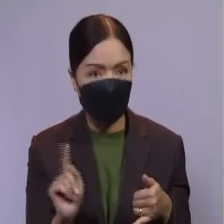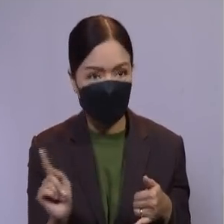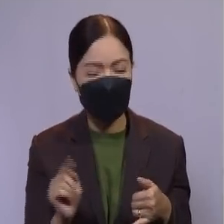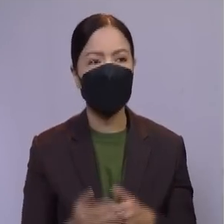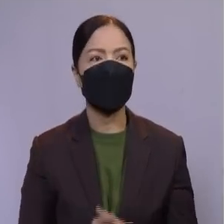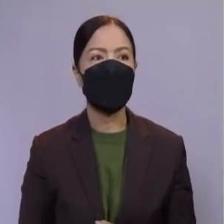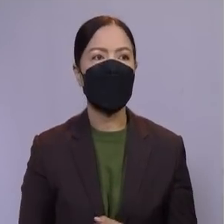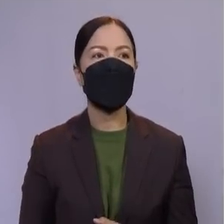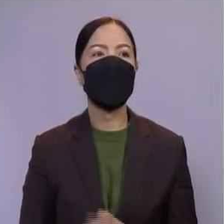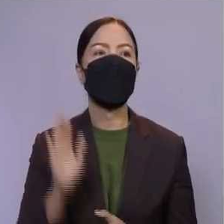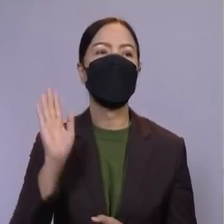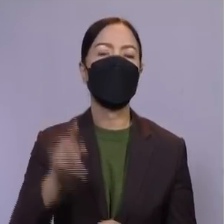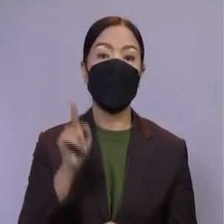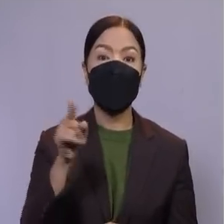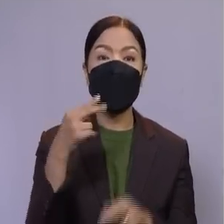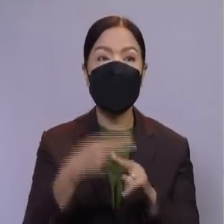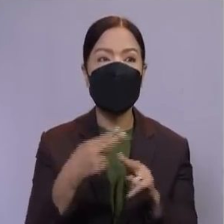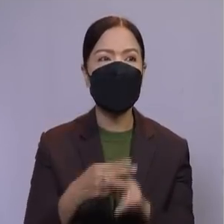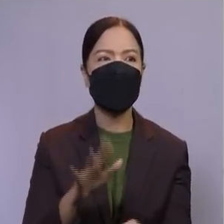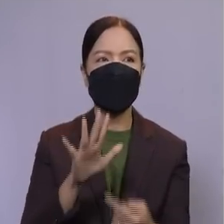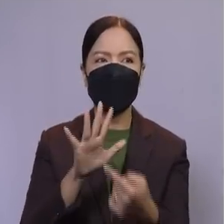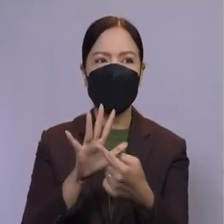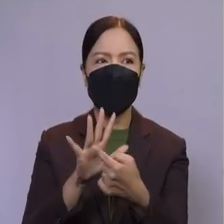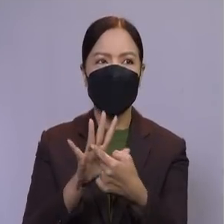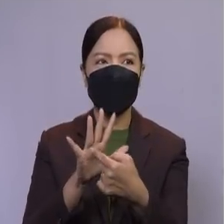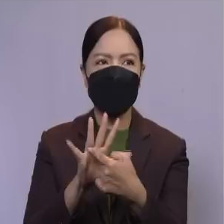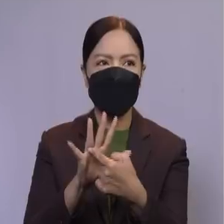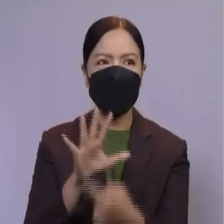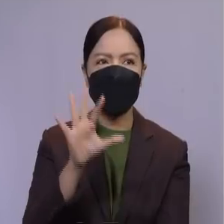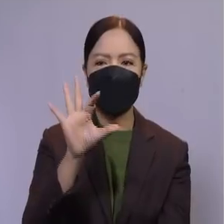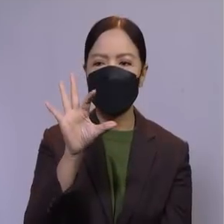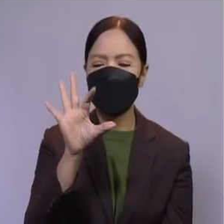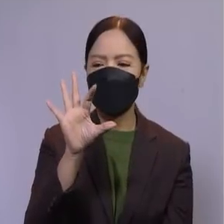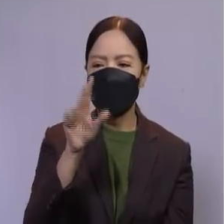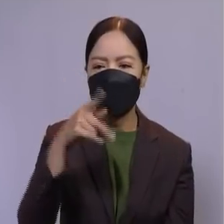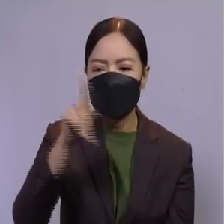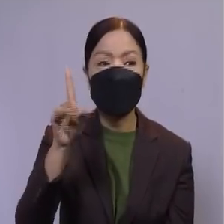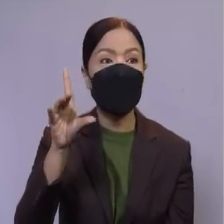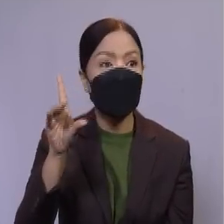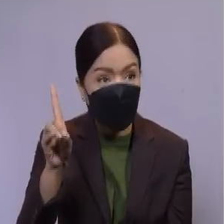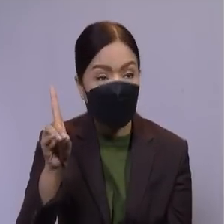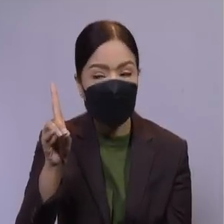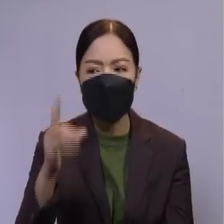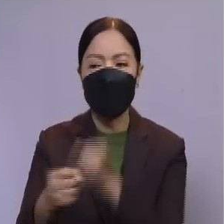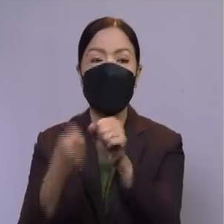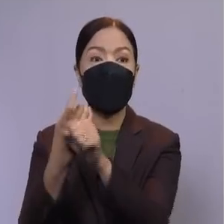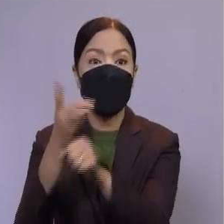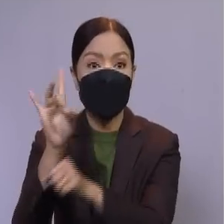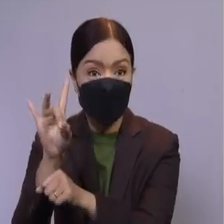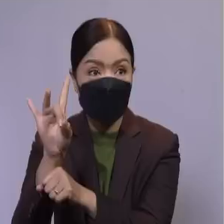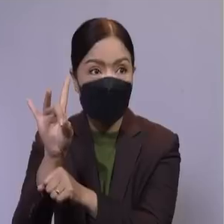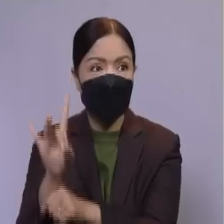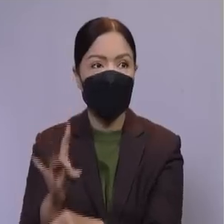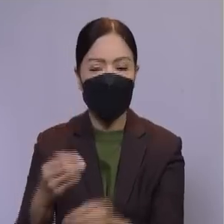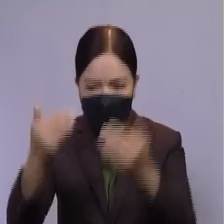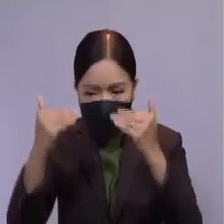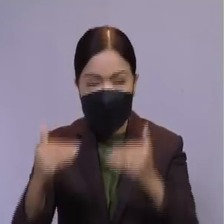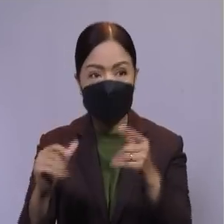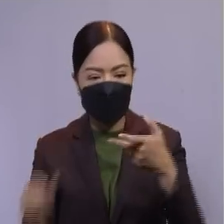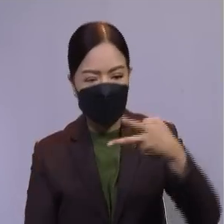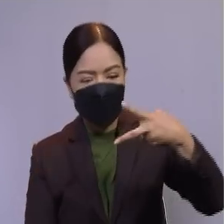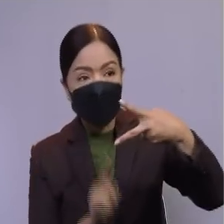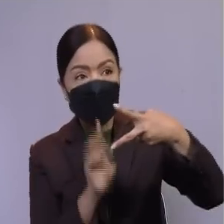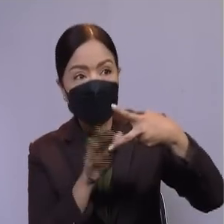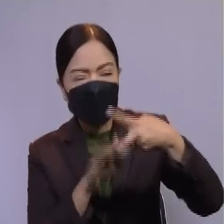8เปื้อนคุณผู้ชมก็คือ 8ปีไหมคะปมวาระดำรงตำแหน่งนายกรัฐมนตรี